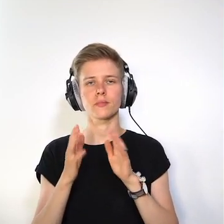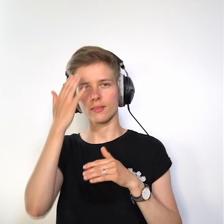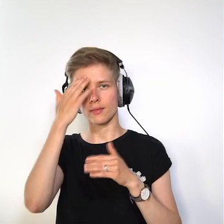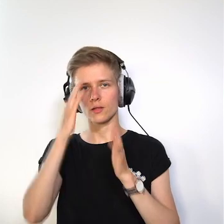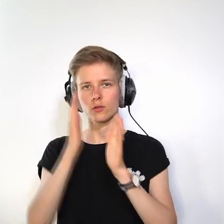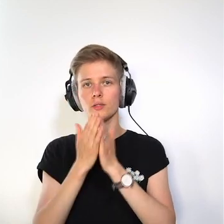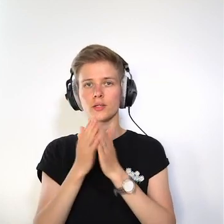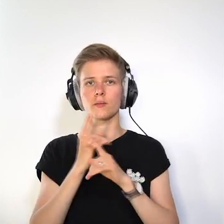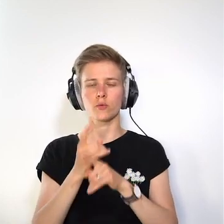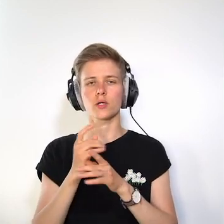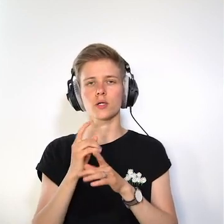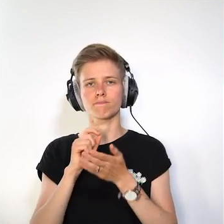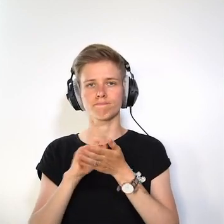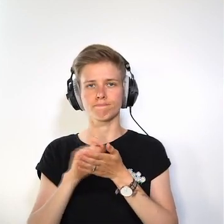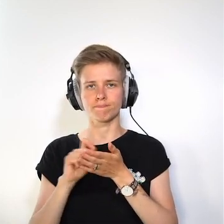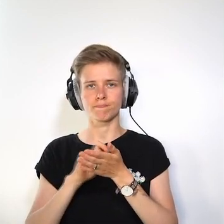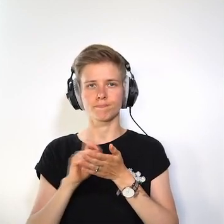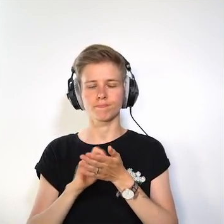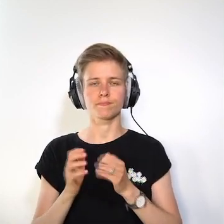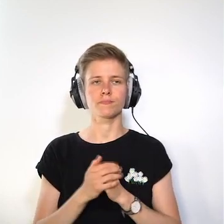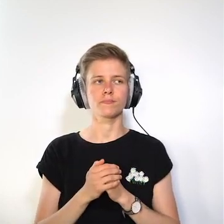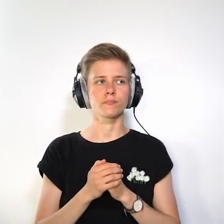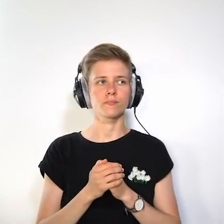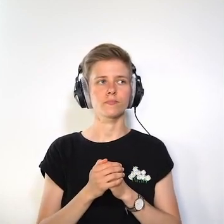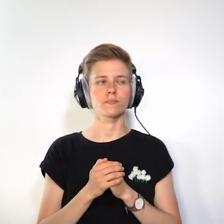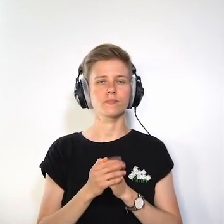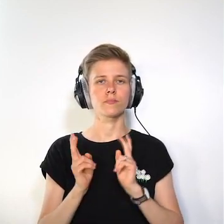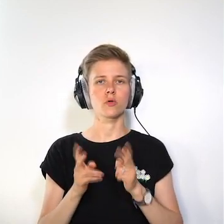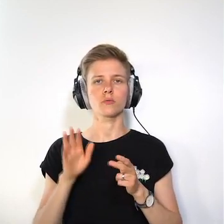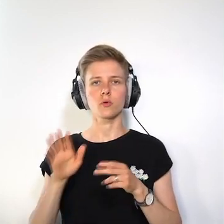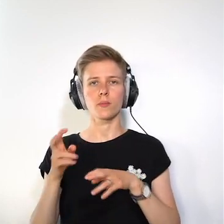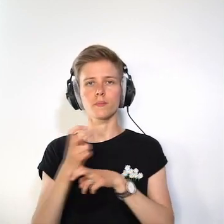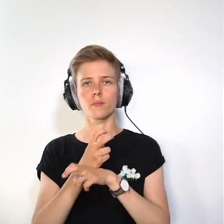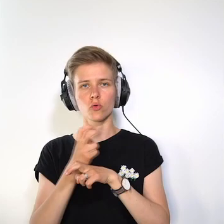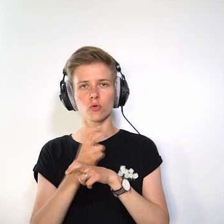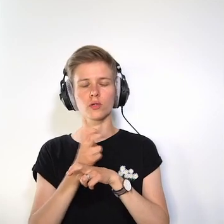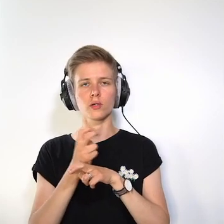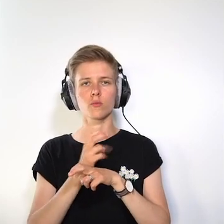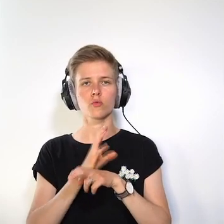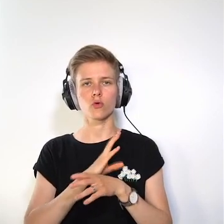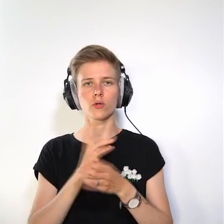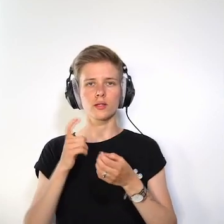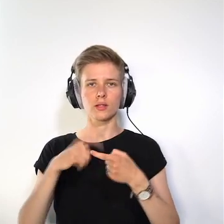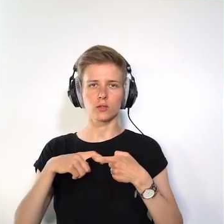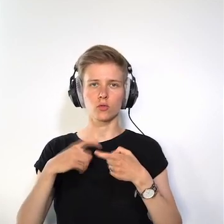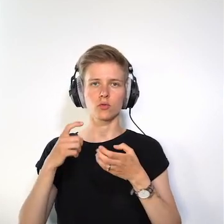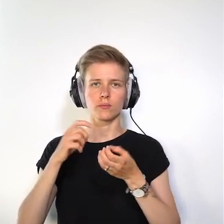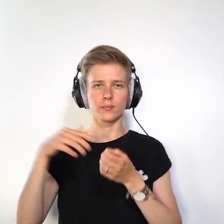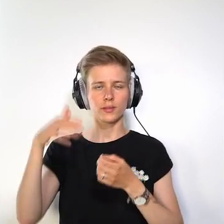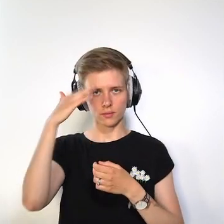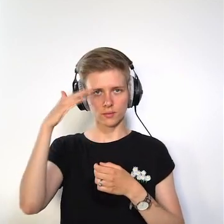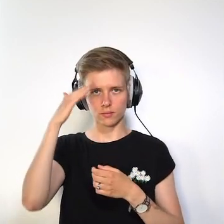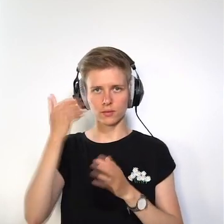Ja tämän niin kuin mittavan tieteellisen työn lisäksi niin hänellä on myös omakohtaista kokemusta tästä medikalisaatiosta siinä mielessä, että hän